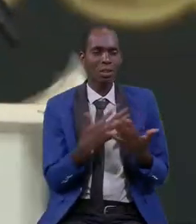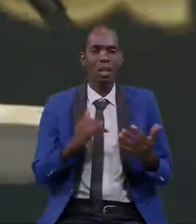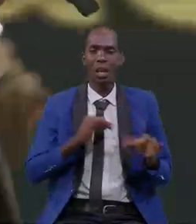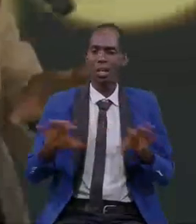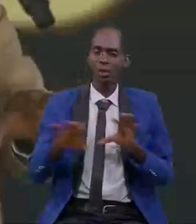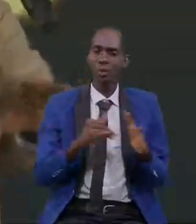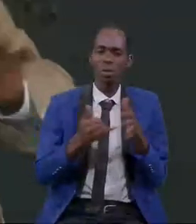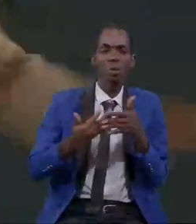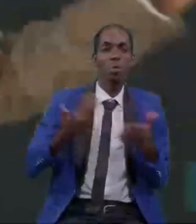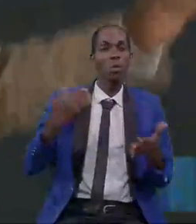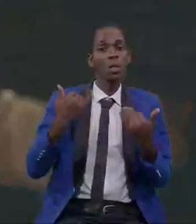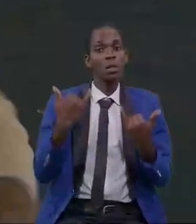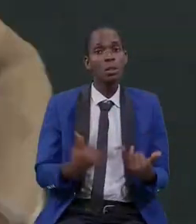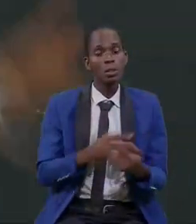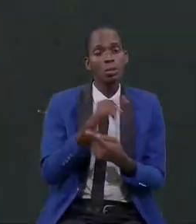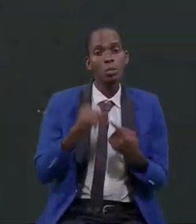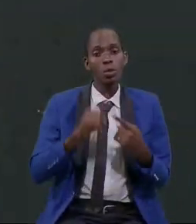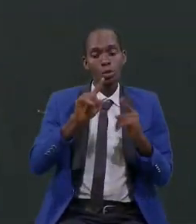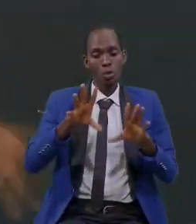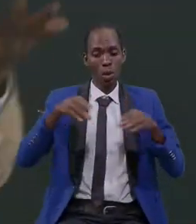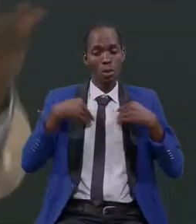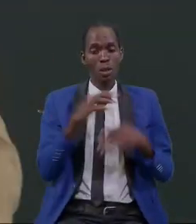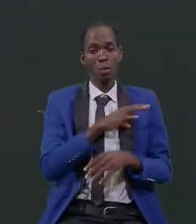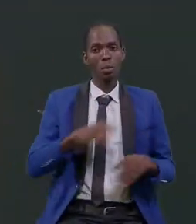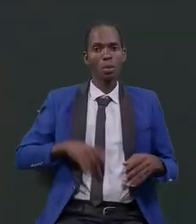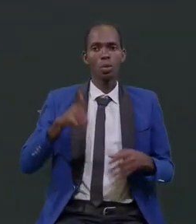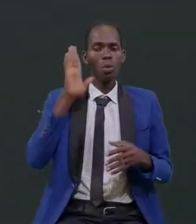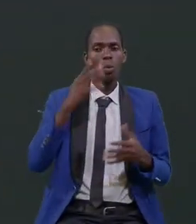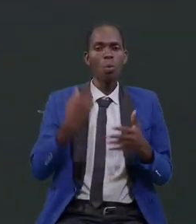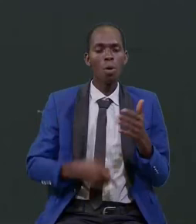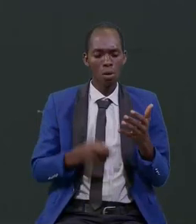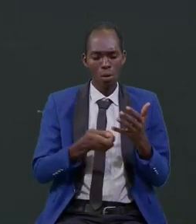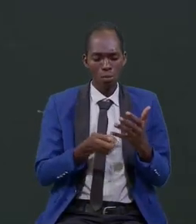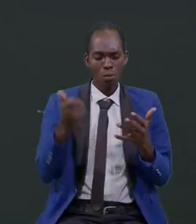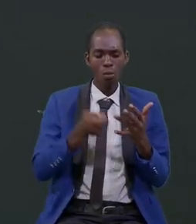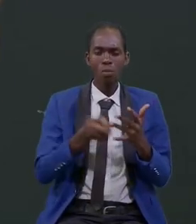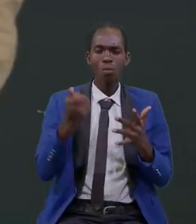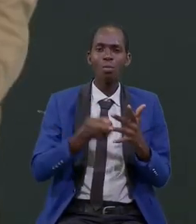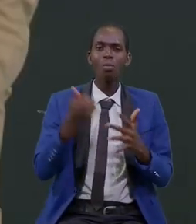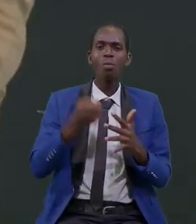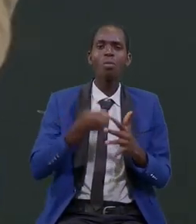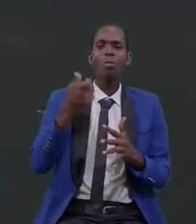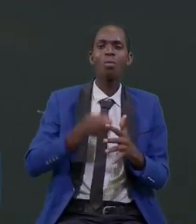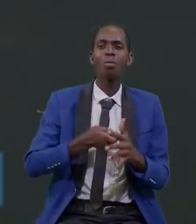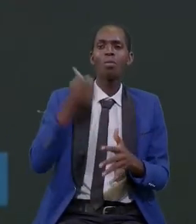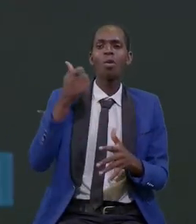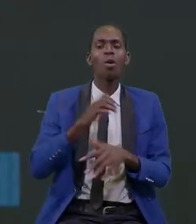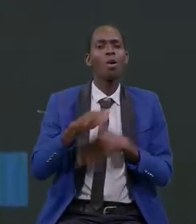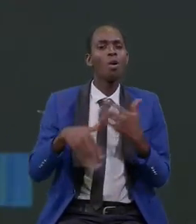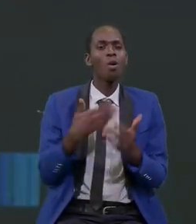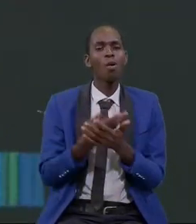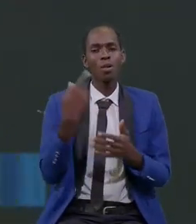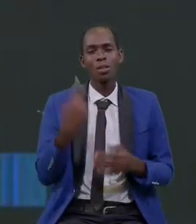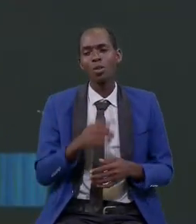viens à Christ, tu dois purger tout le levain de l'ancienne vie. Parce